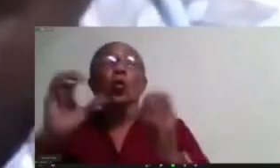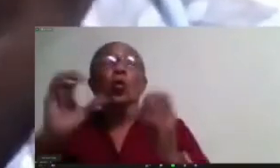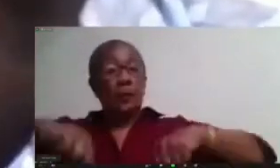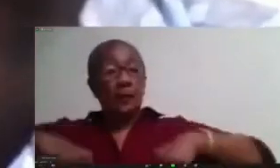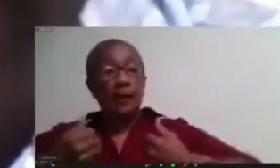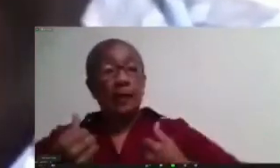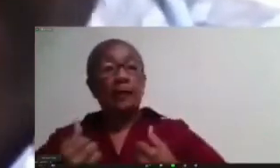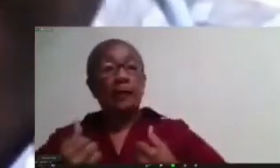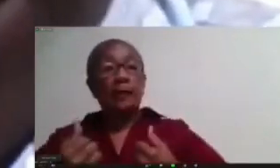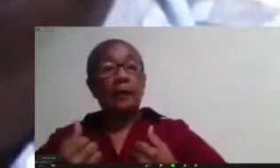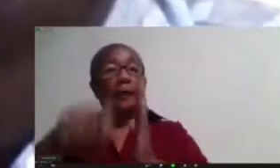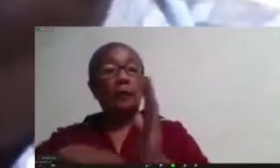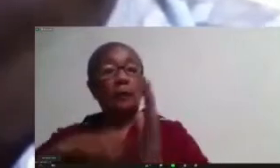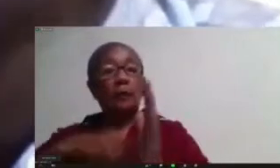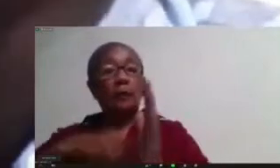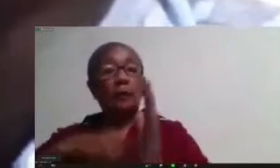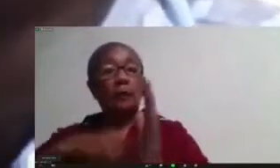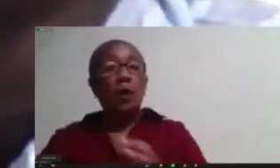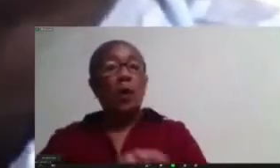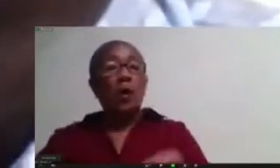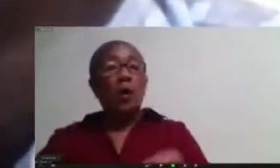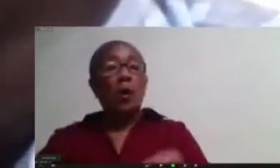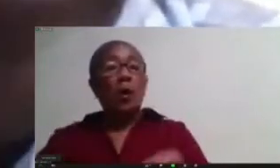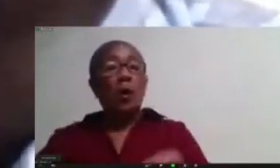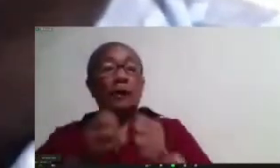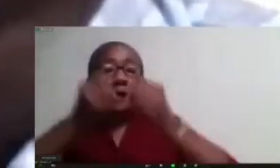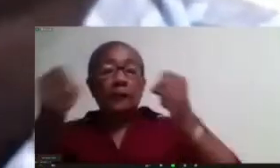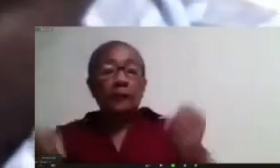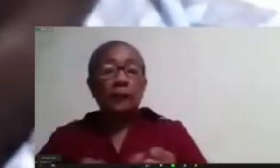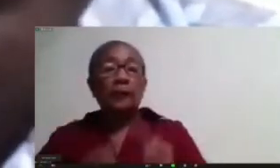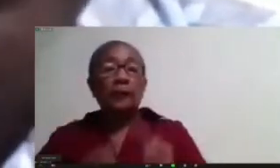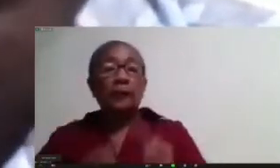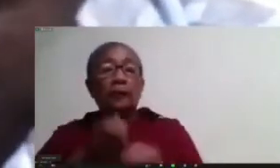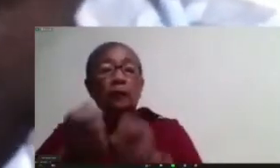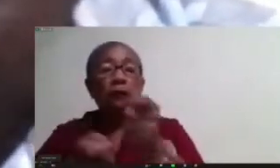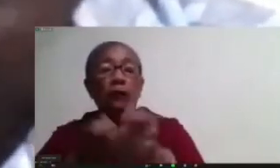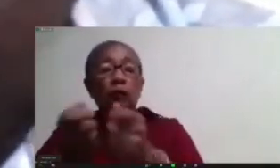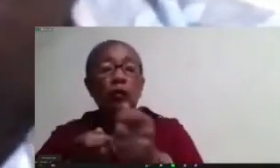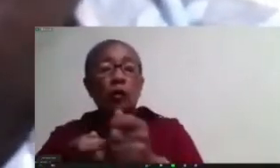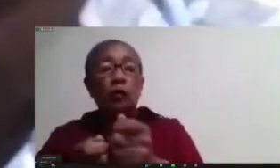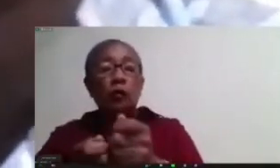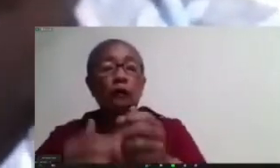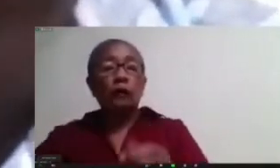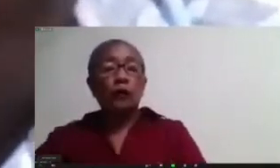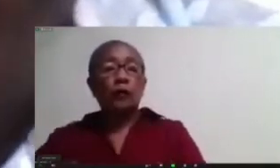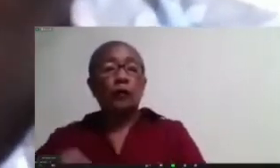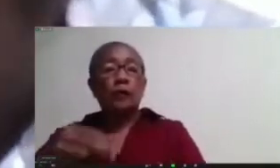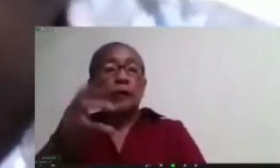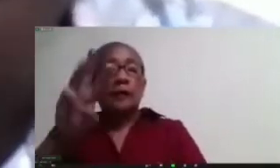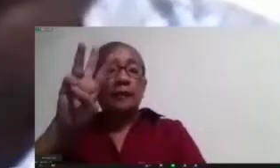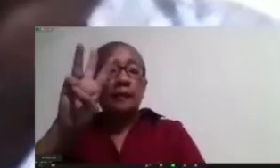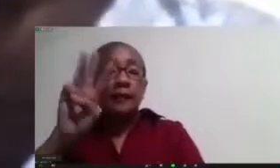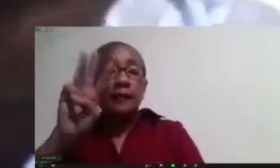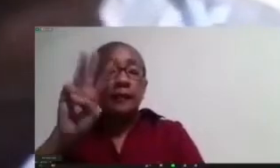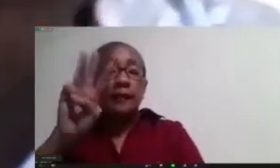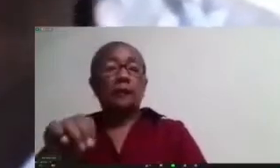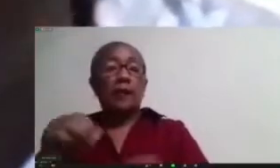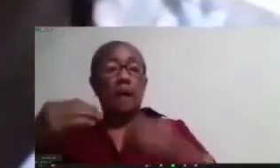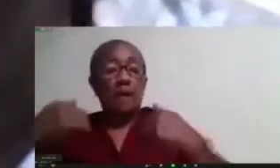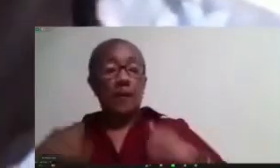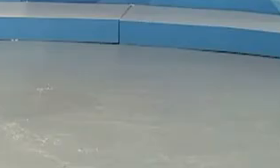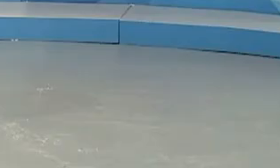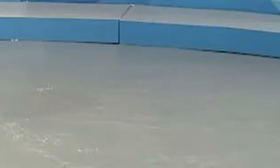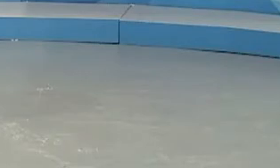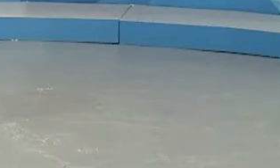masters training te verzorgen voor zeker 25 tot 30 Surinamers om ze op te leiden tot